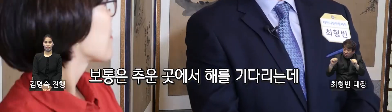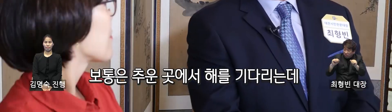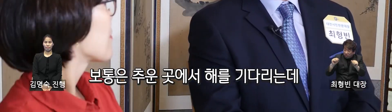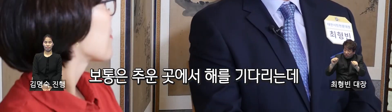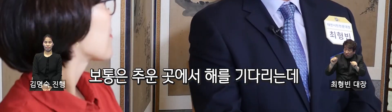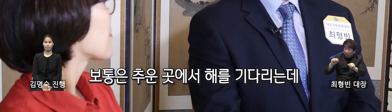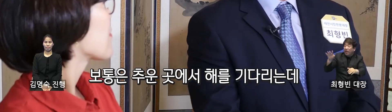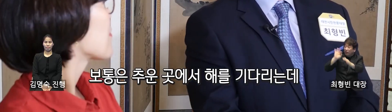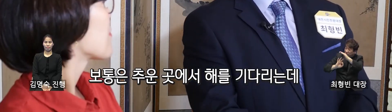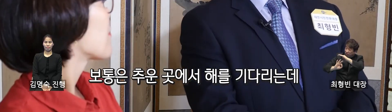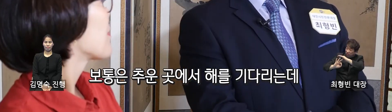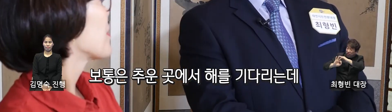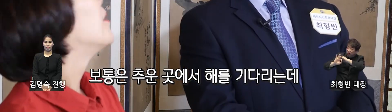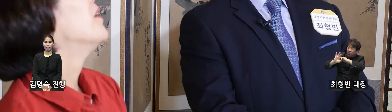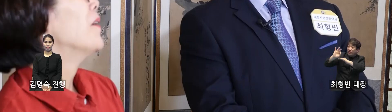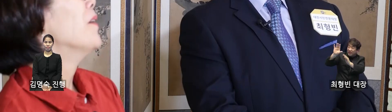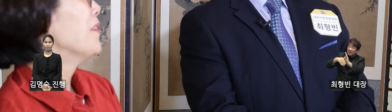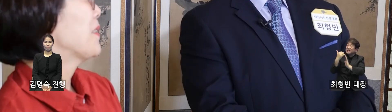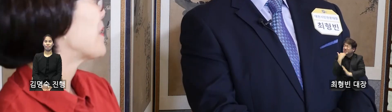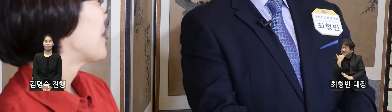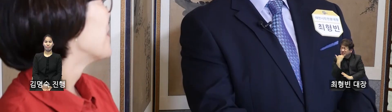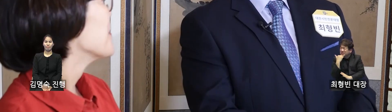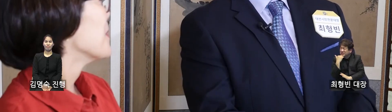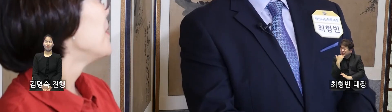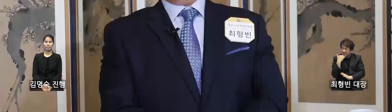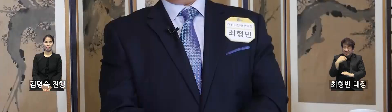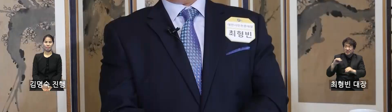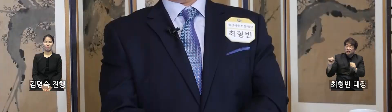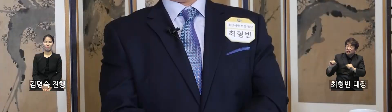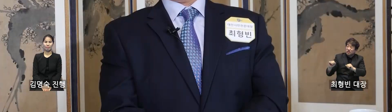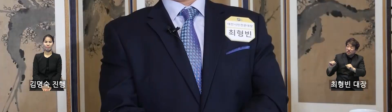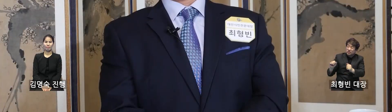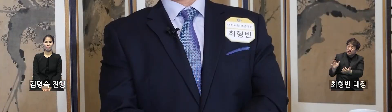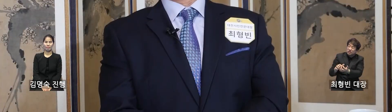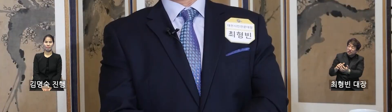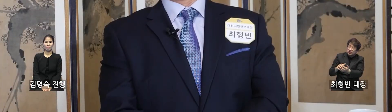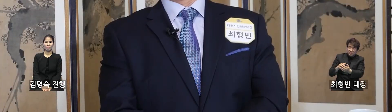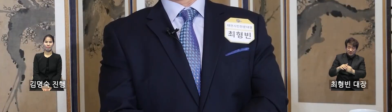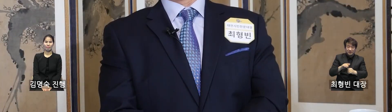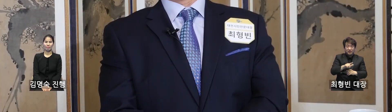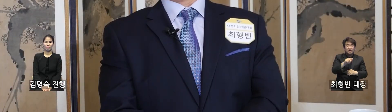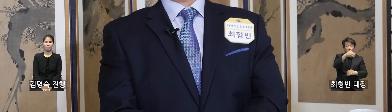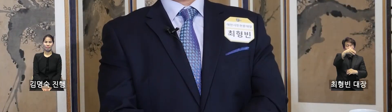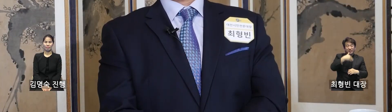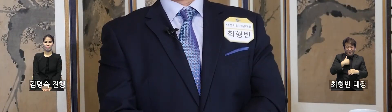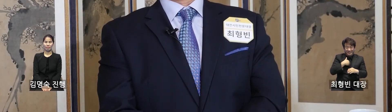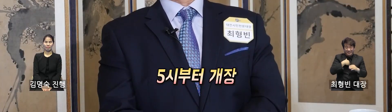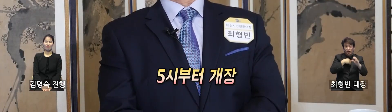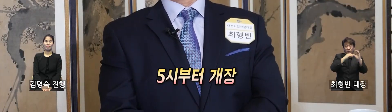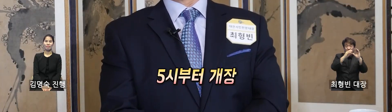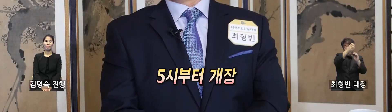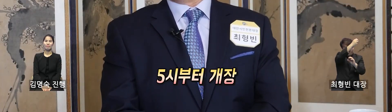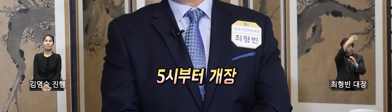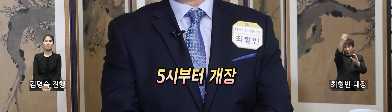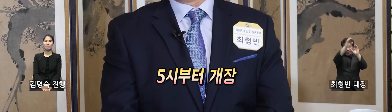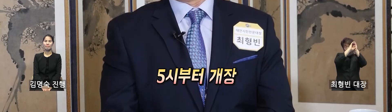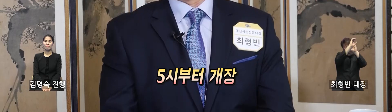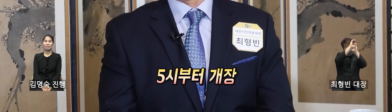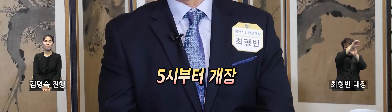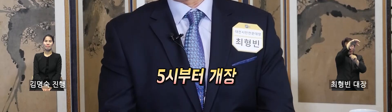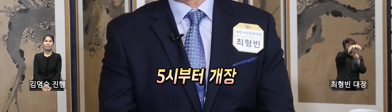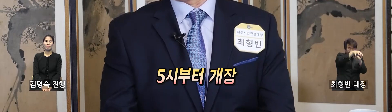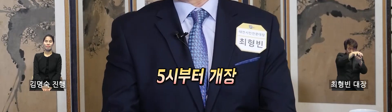일주일 될 때까지 대 기다리고 여자는 왜 좋은데 어 근데 처리 천문대에서 는요 어 5시부터